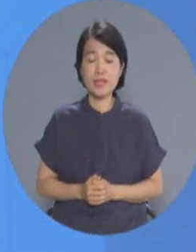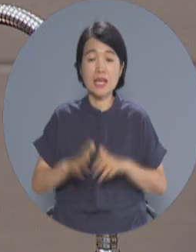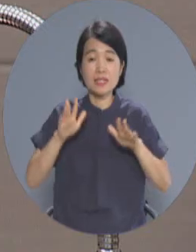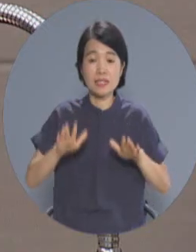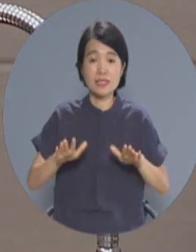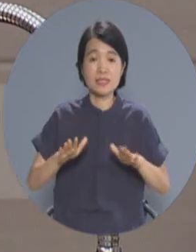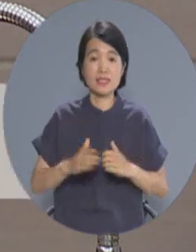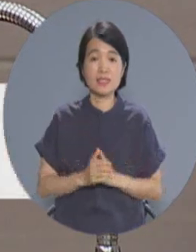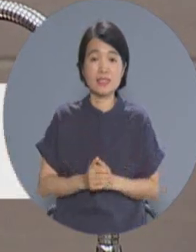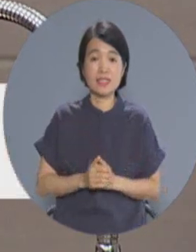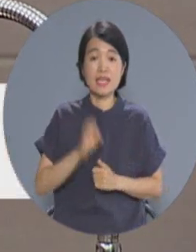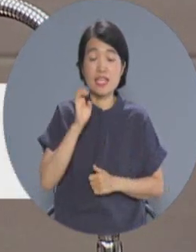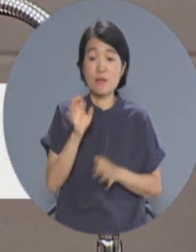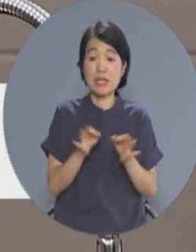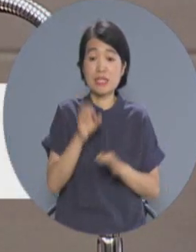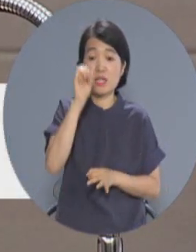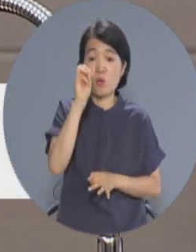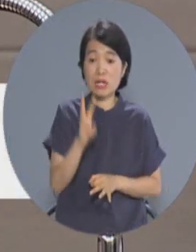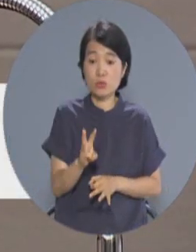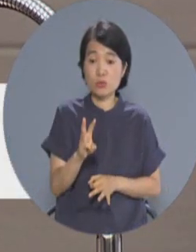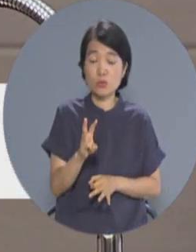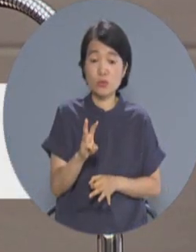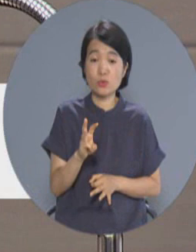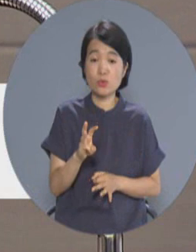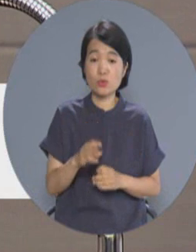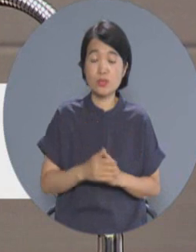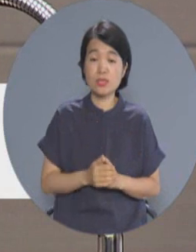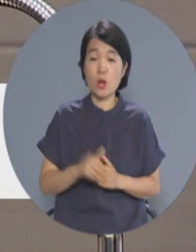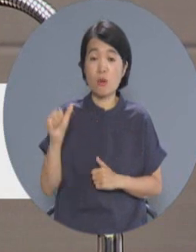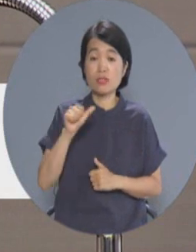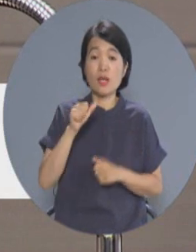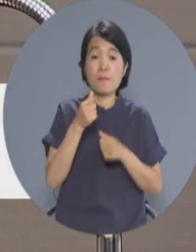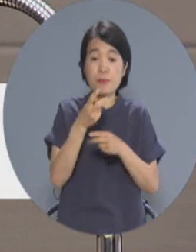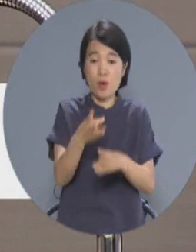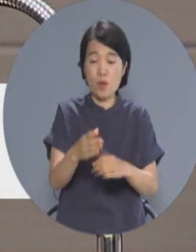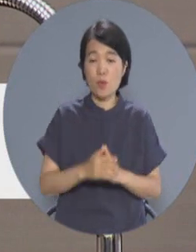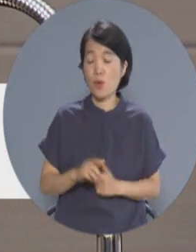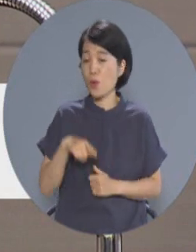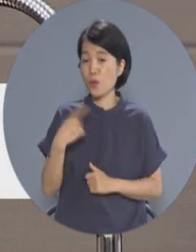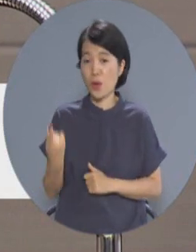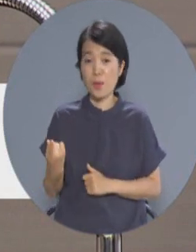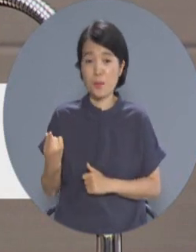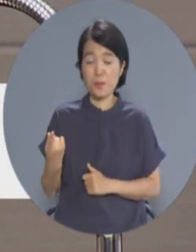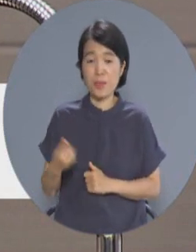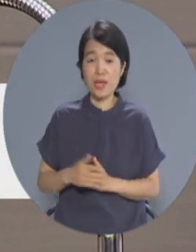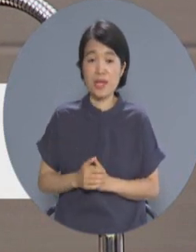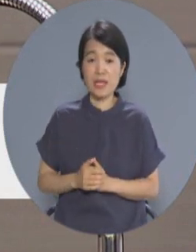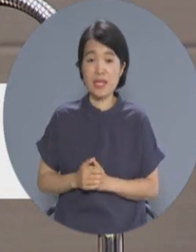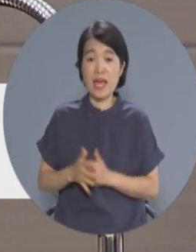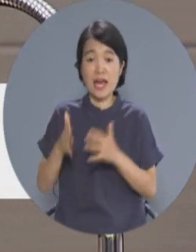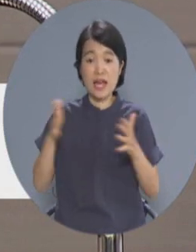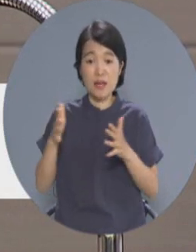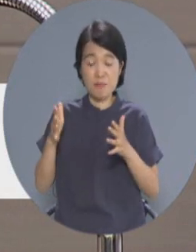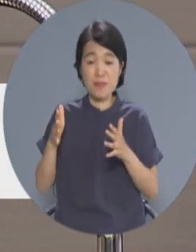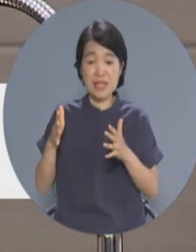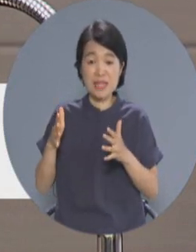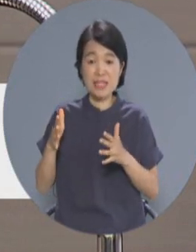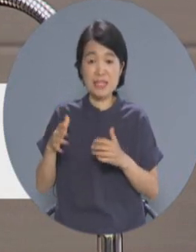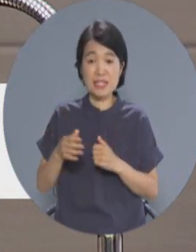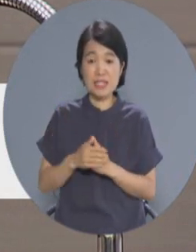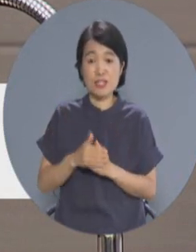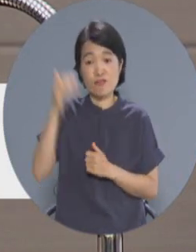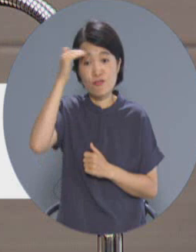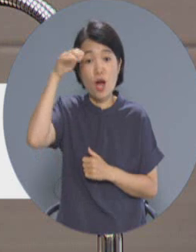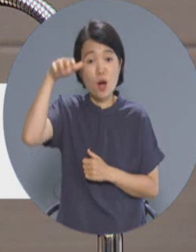현재 이마트 광주점 있는 부지 5,000평하고요. 그 옆에 최근까지